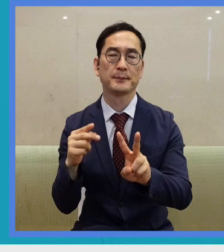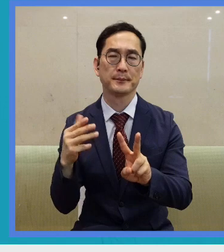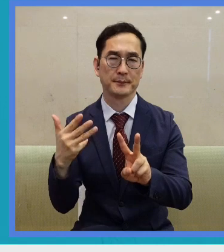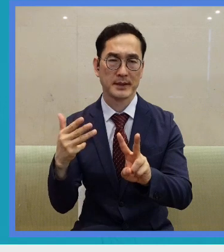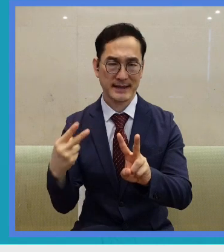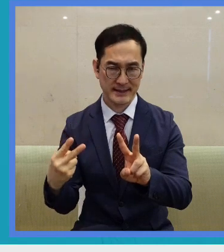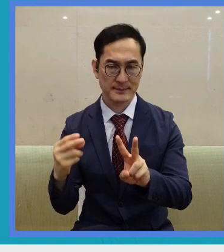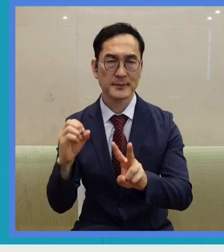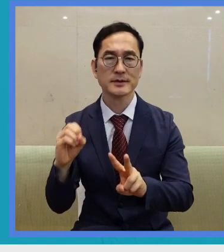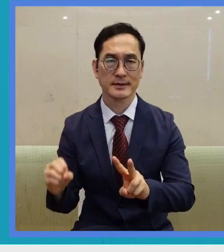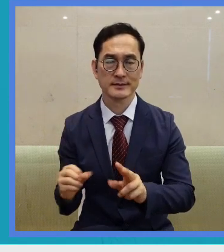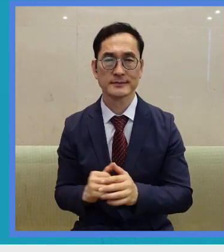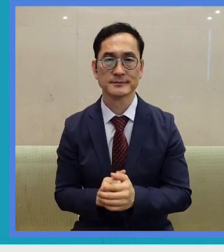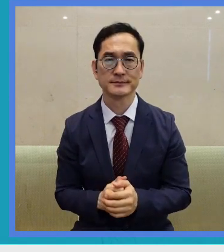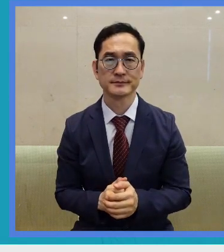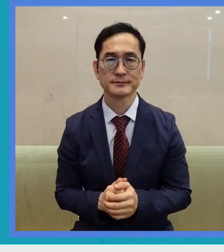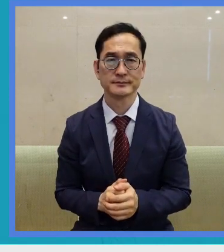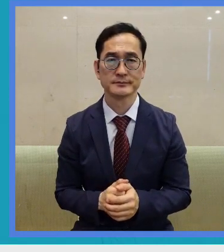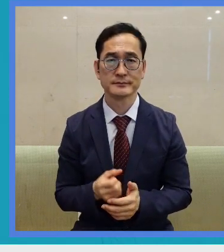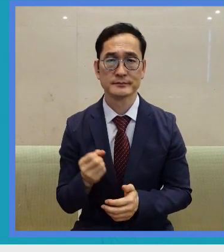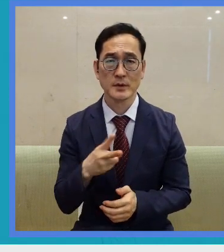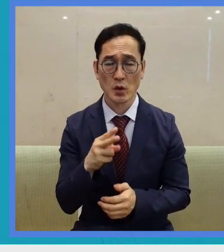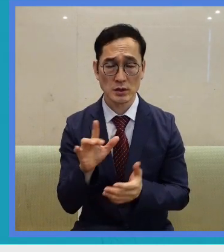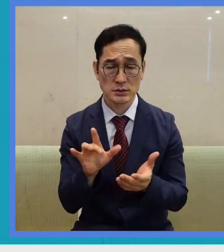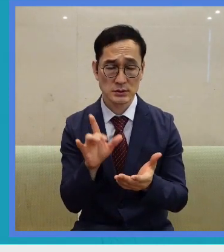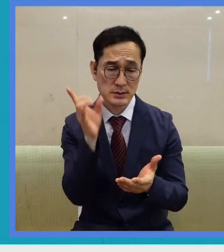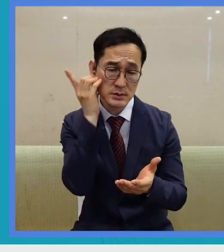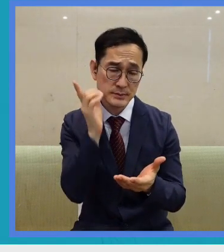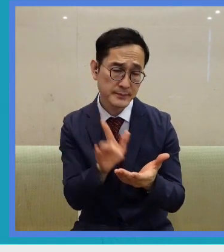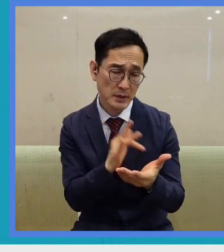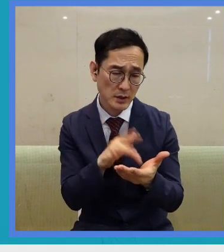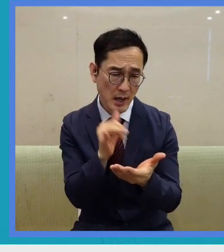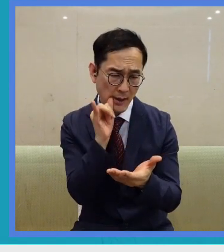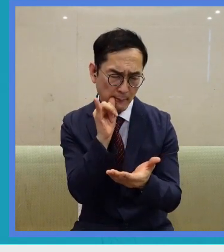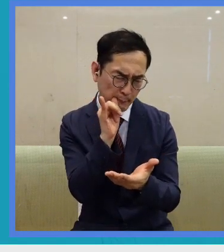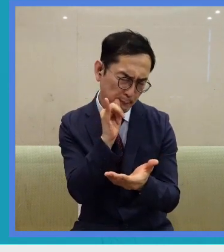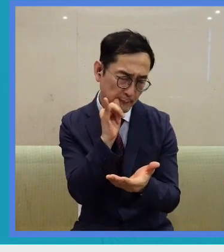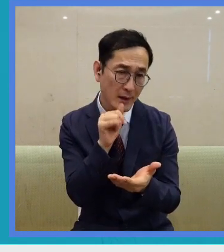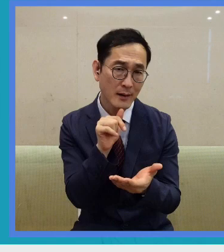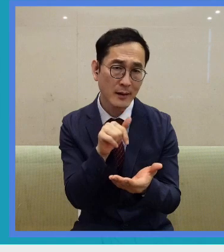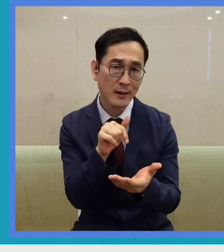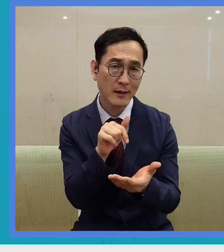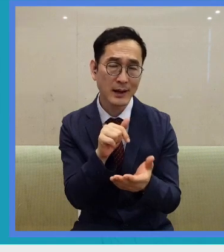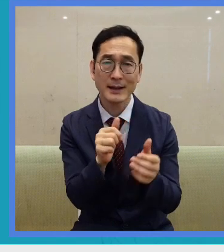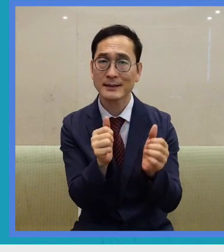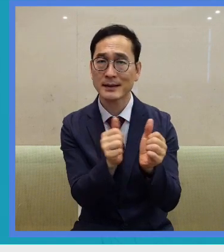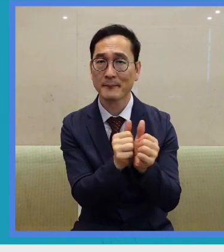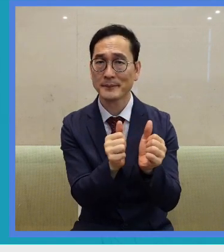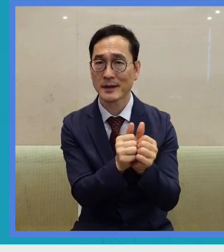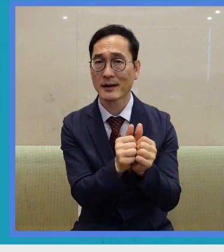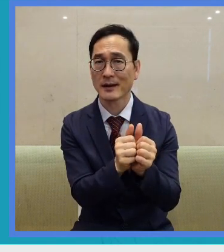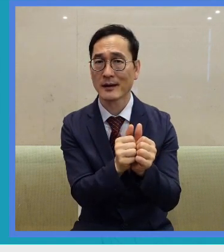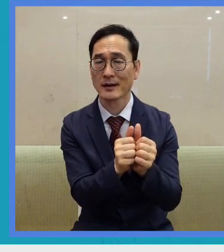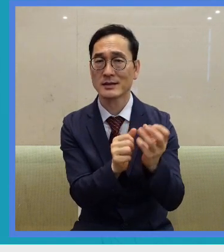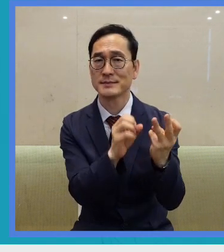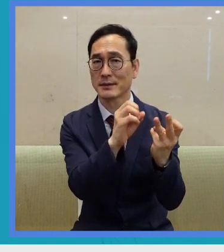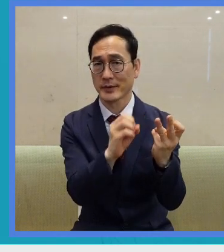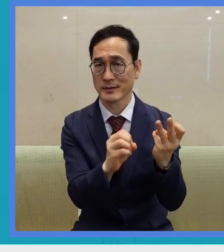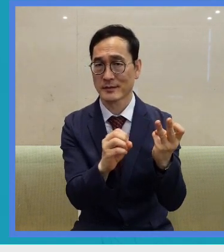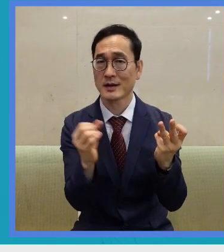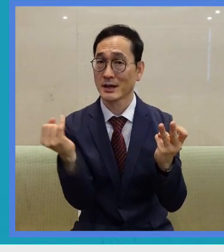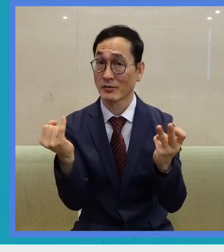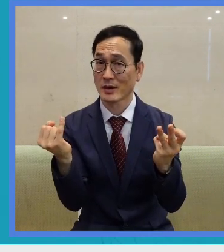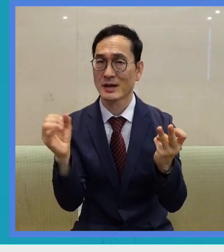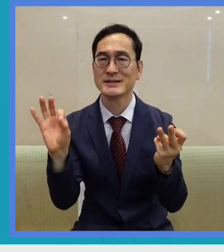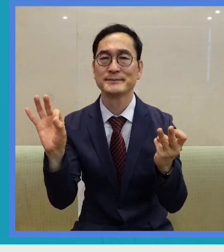였고요. 그리고 특히 중독 같은 경우, 그러니까 스마트폰 중독 같은 경우에는 남자 학생들은 13%, 여자